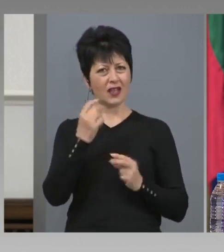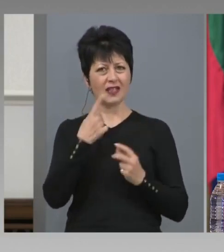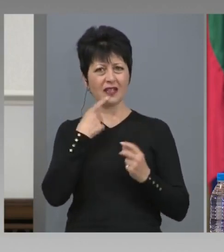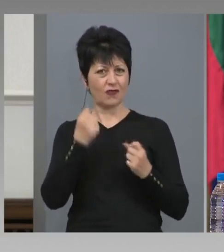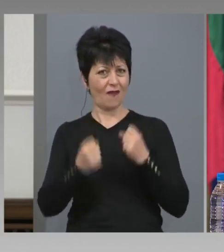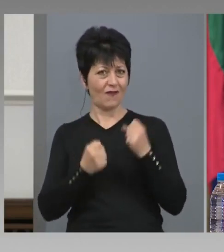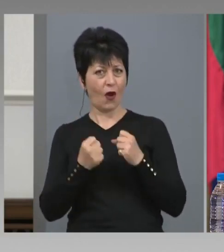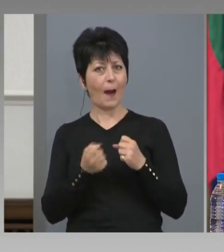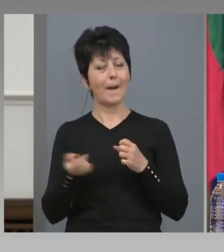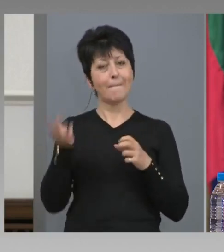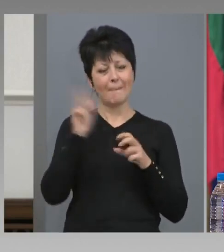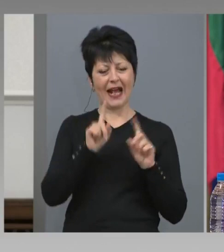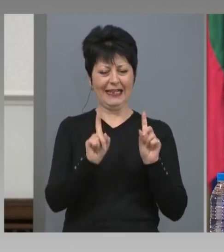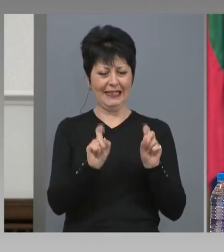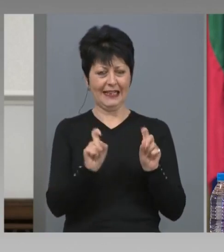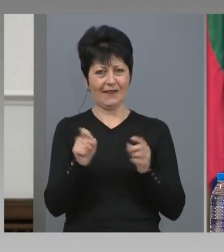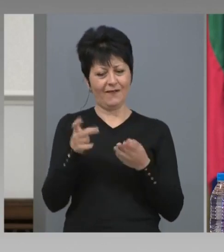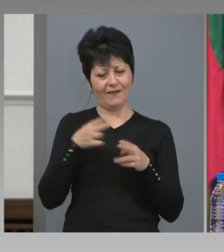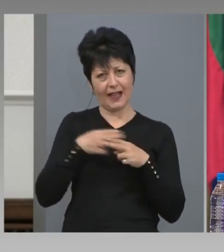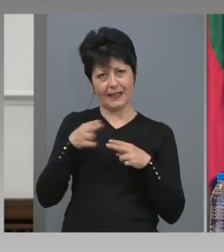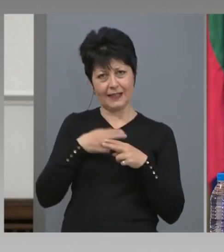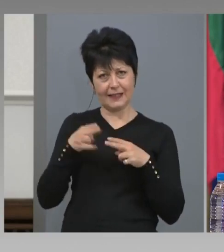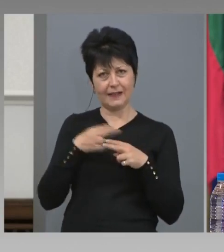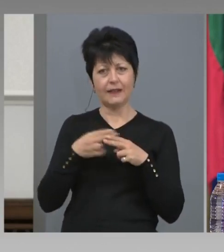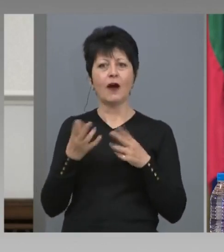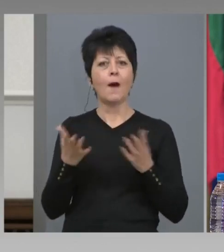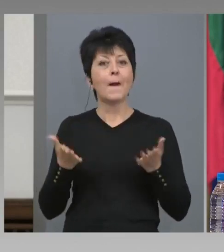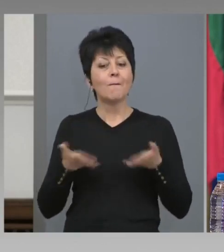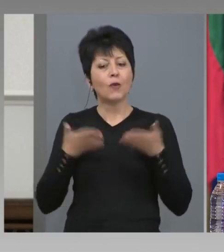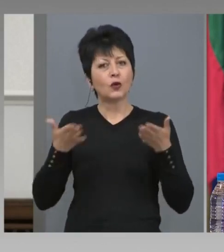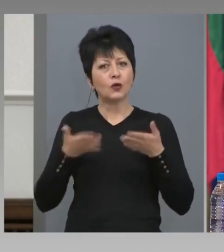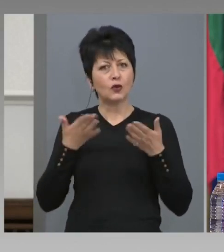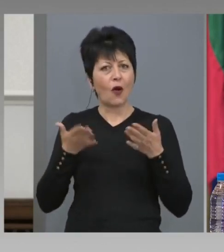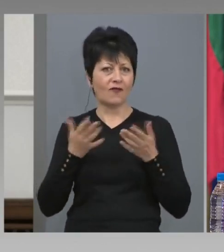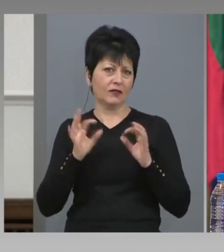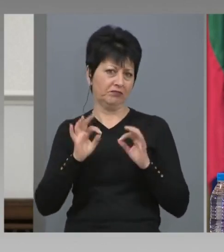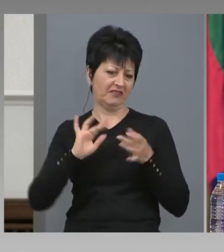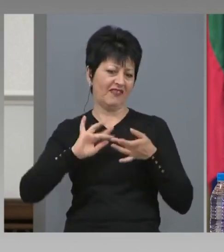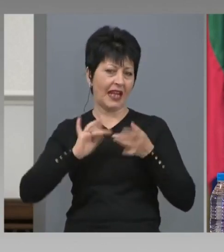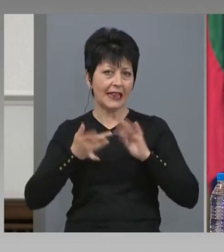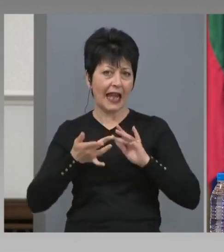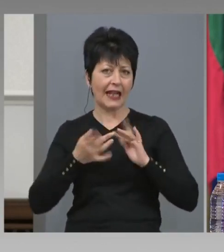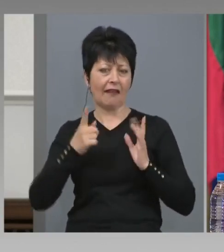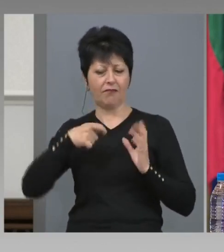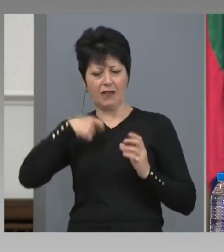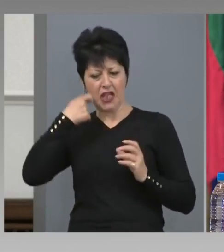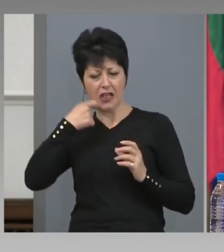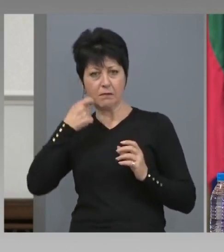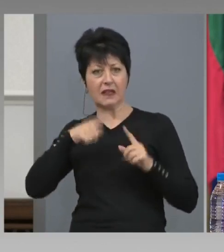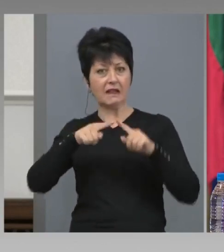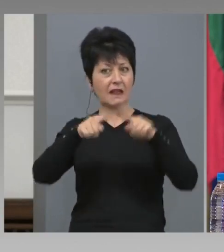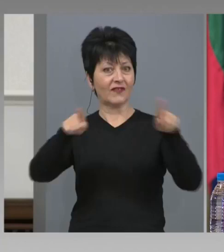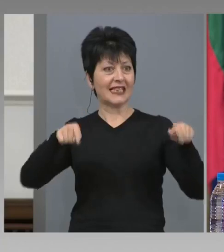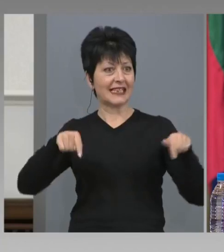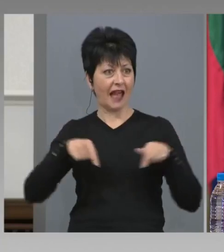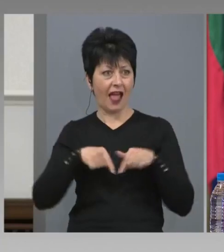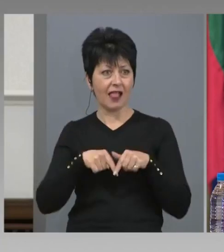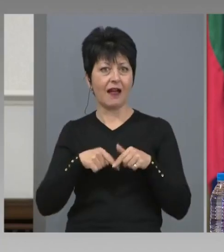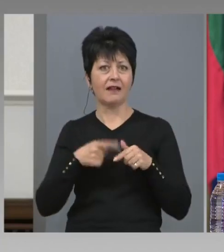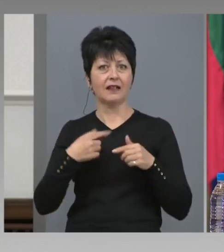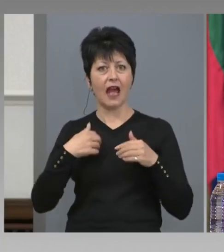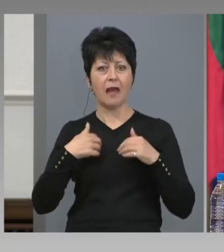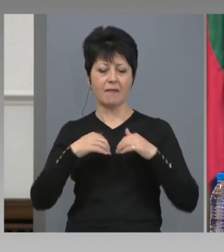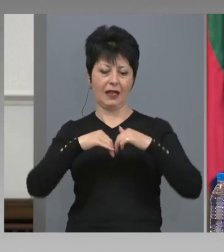дезинфекция, теоретичната подготовка или по интернет, или ако изпитите или са в зала на